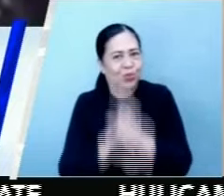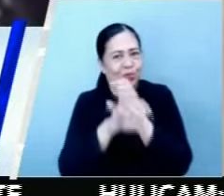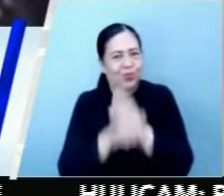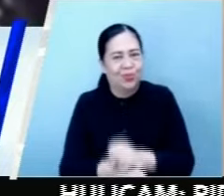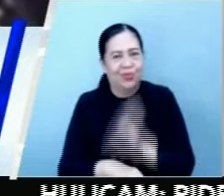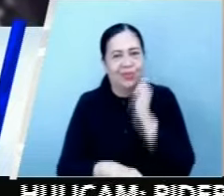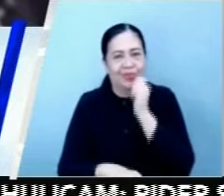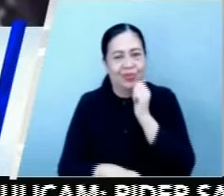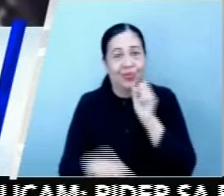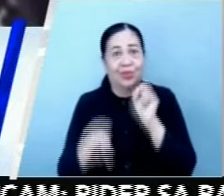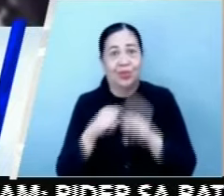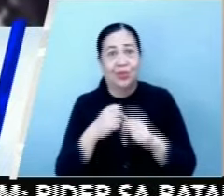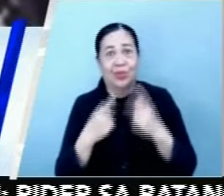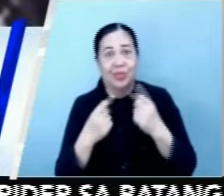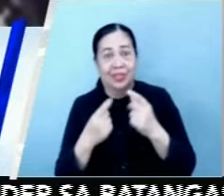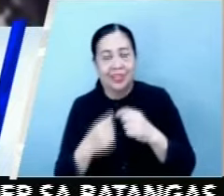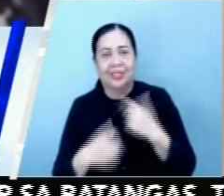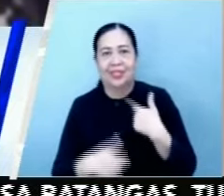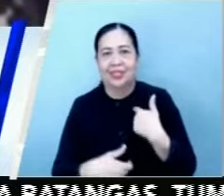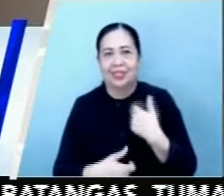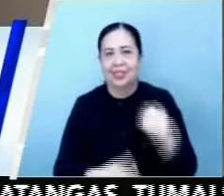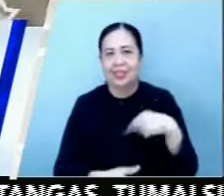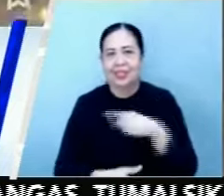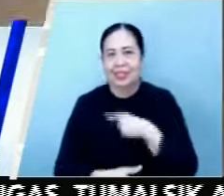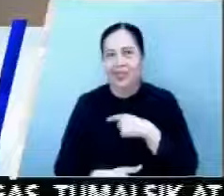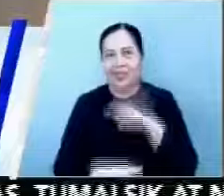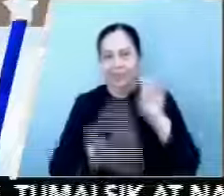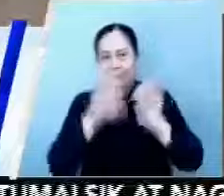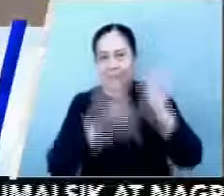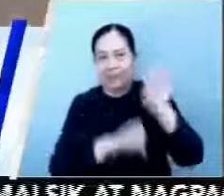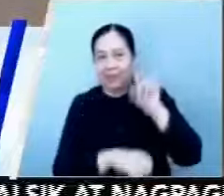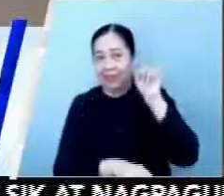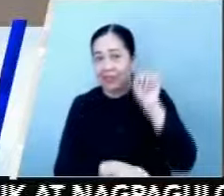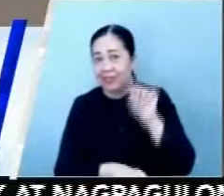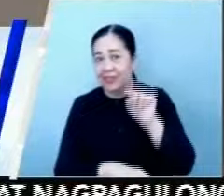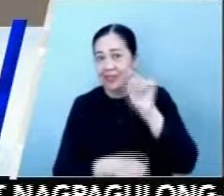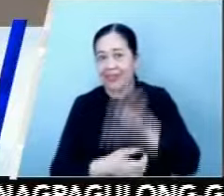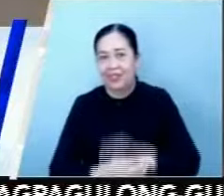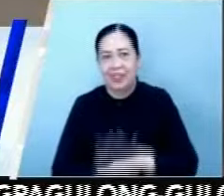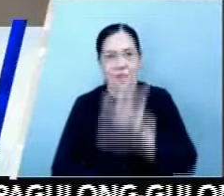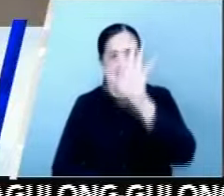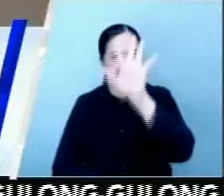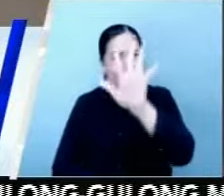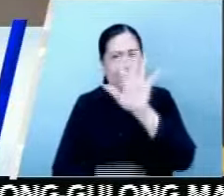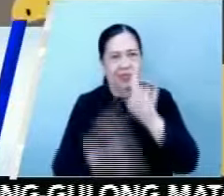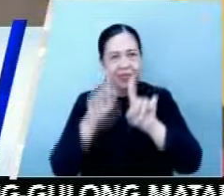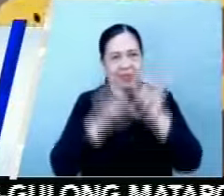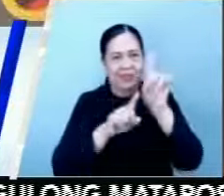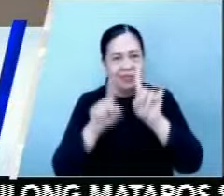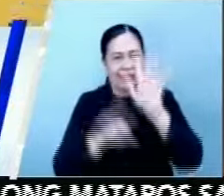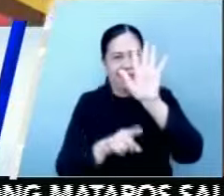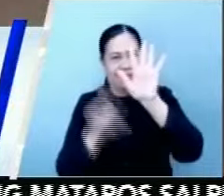naman Kuya, ang aming rating sa'yo, 5 out of 5.